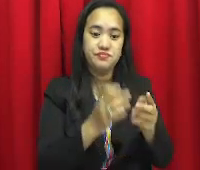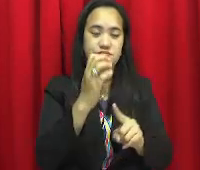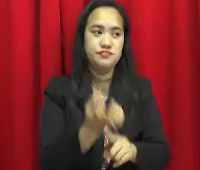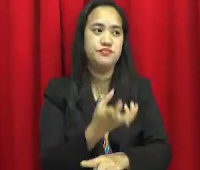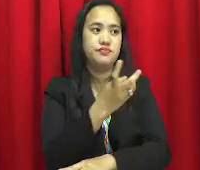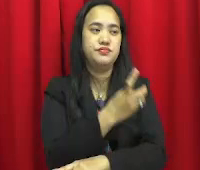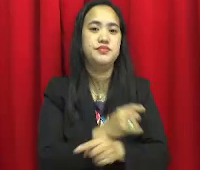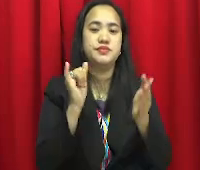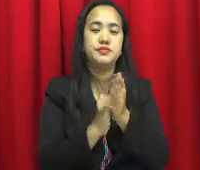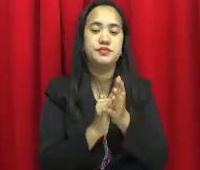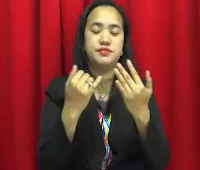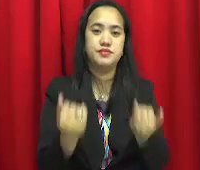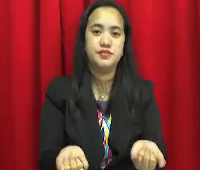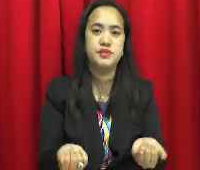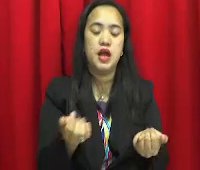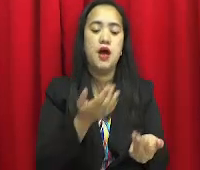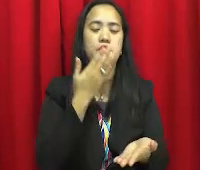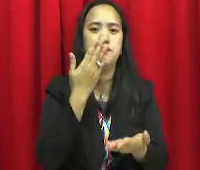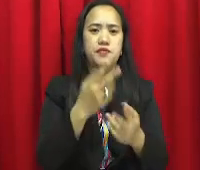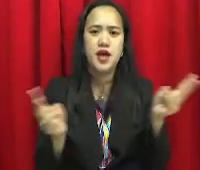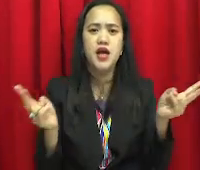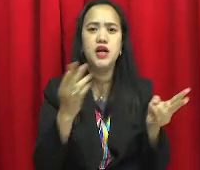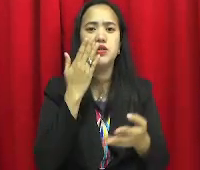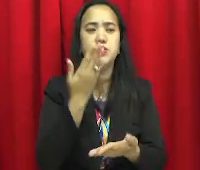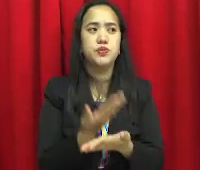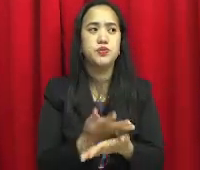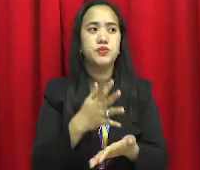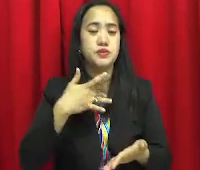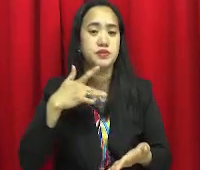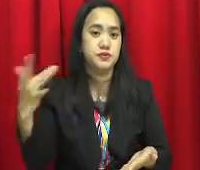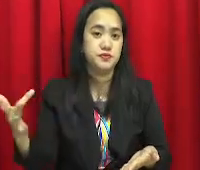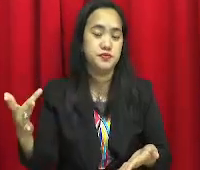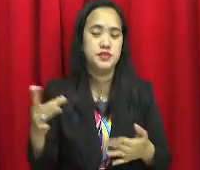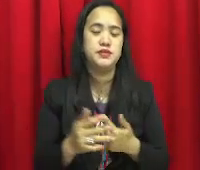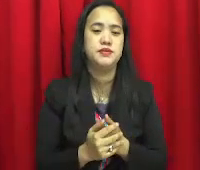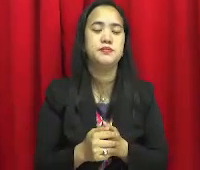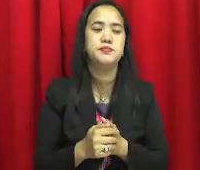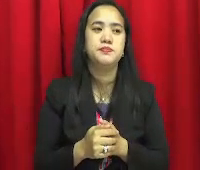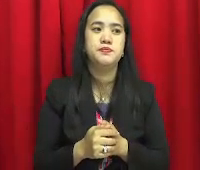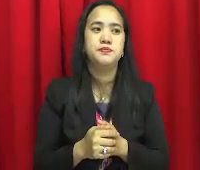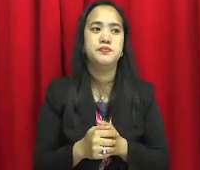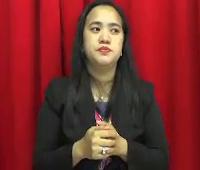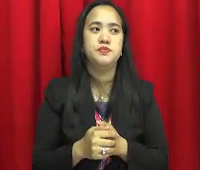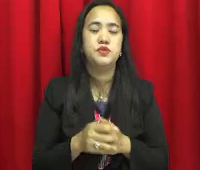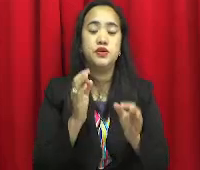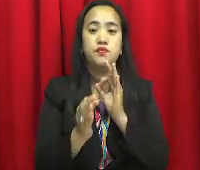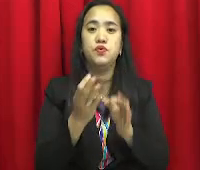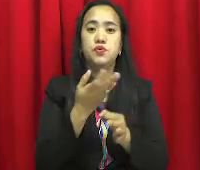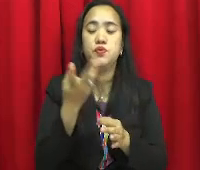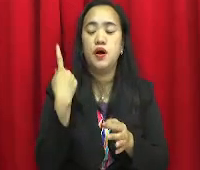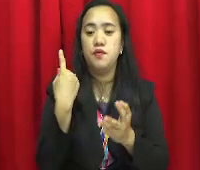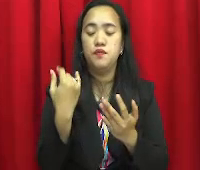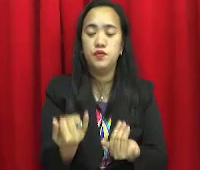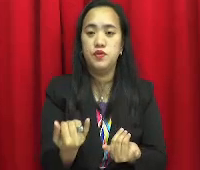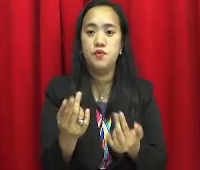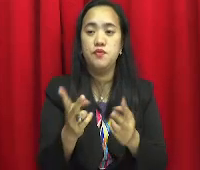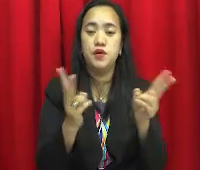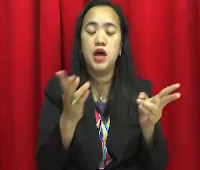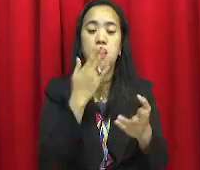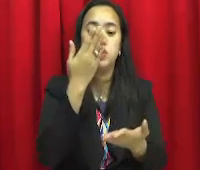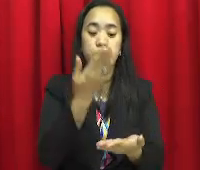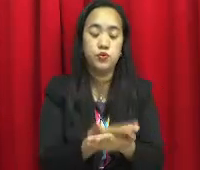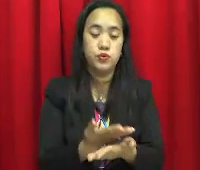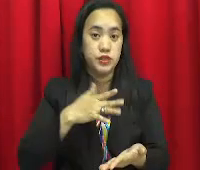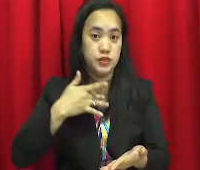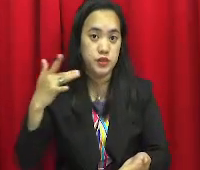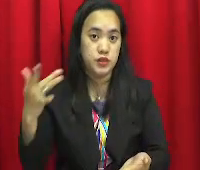ay napakasarap sa pakiramdam po. Eh, paano ka magkakasakit niyan? Oh, mm-hmm. Kung maganda pakiramdam mo lagi araw-araw. Yes. Dahil sa nakikita